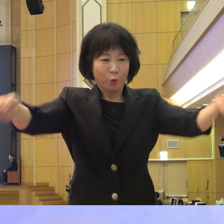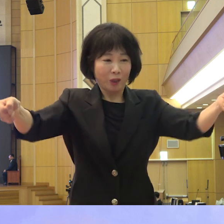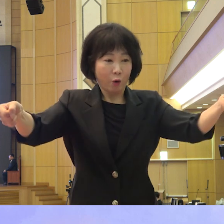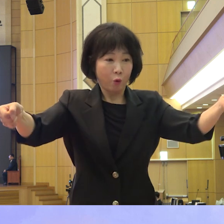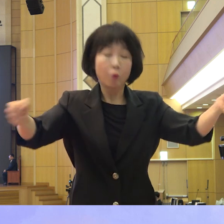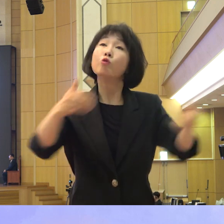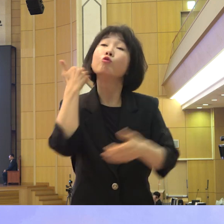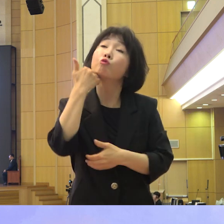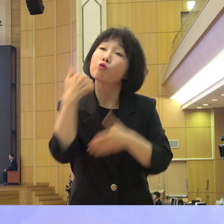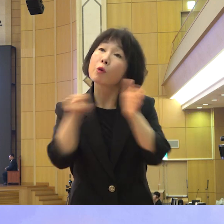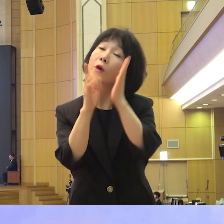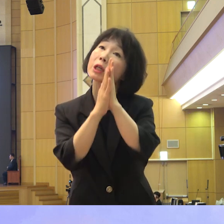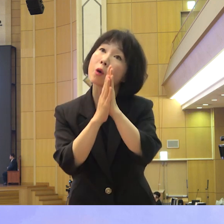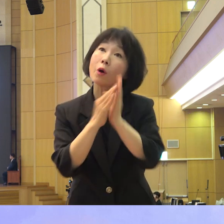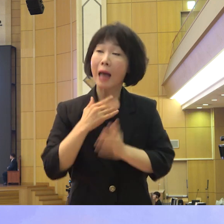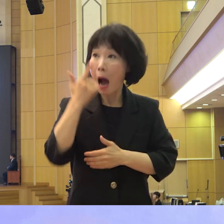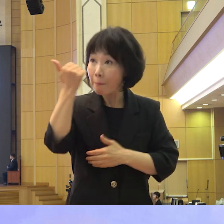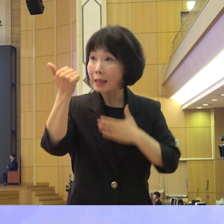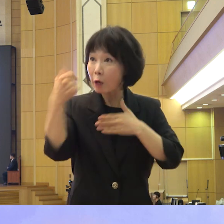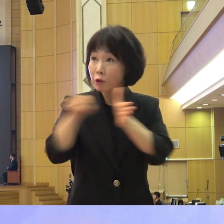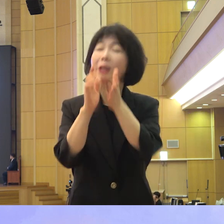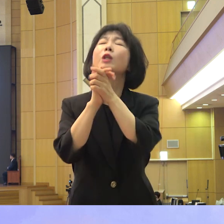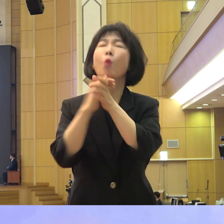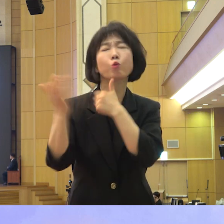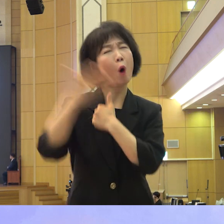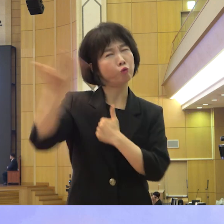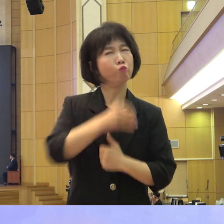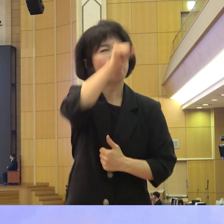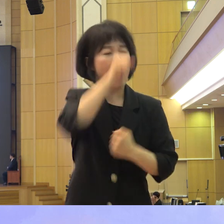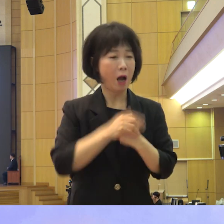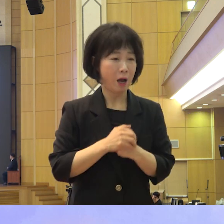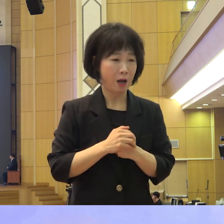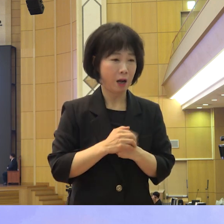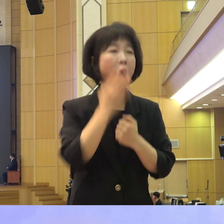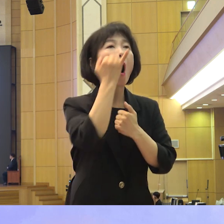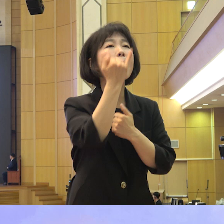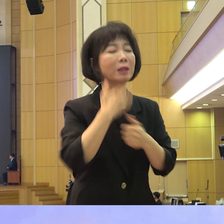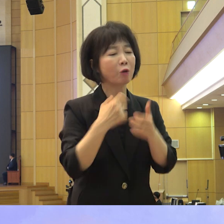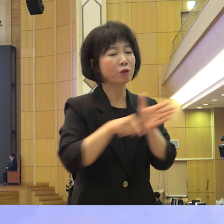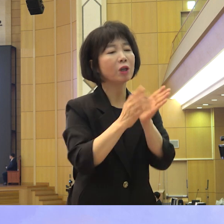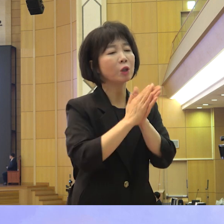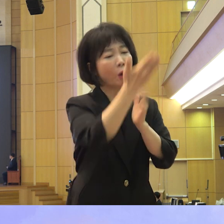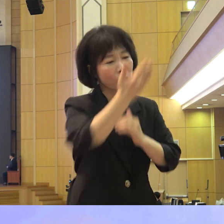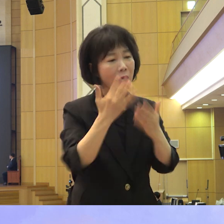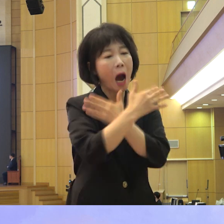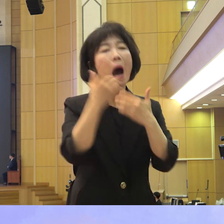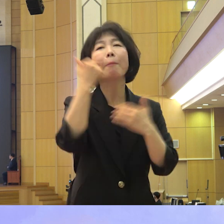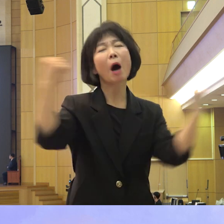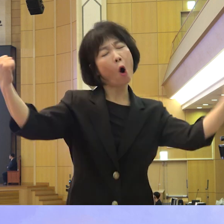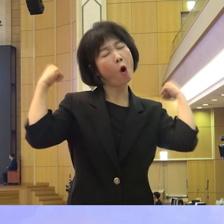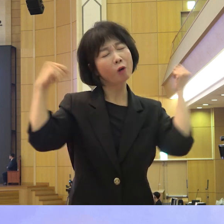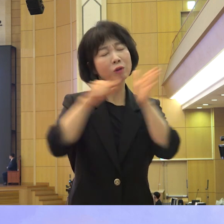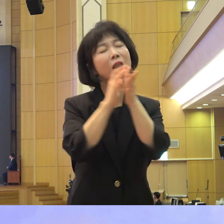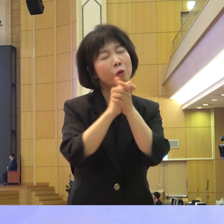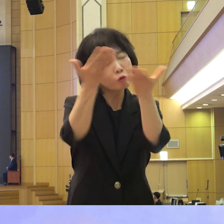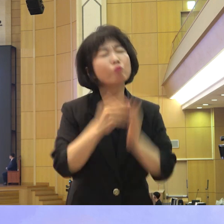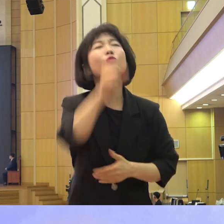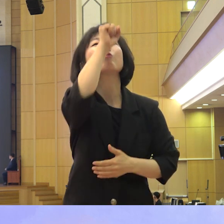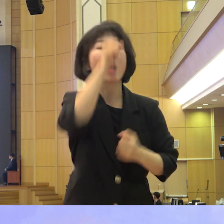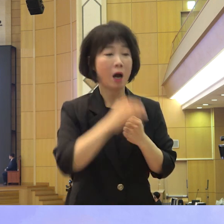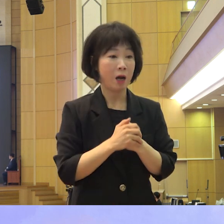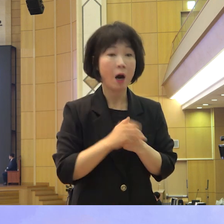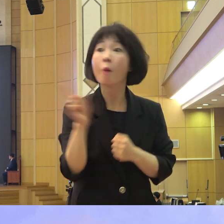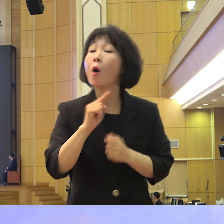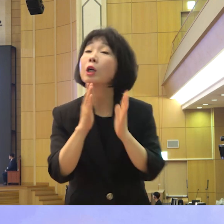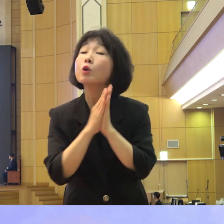줄까? 아빠 위해서? 아빠를 위해서 기도할 거는 먼저 아빠의 건강을 위해서 기도해주고 기도 제목 또